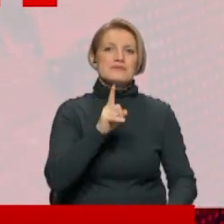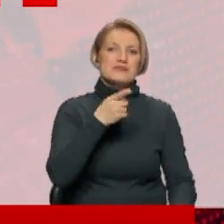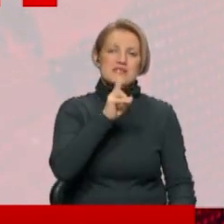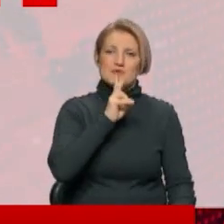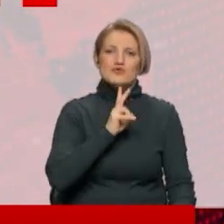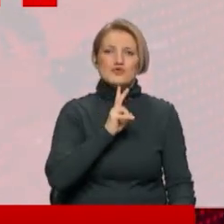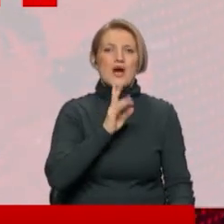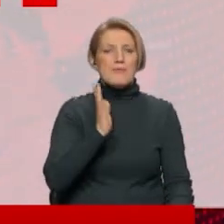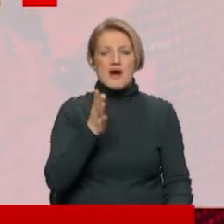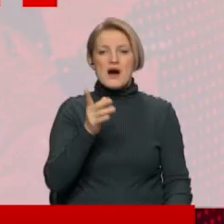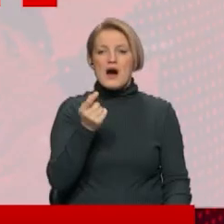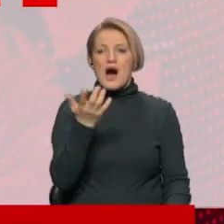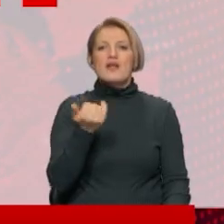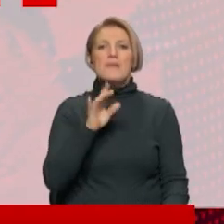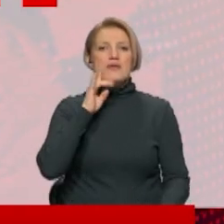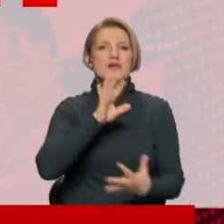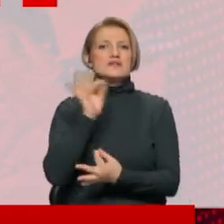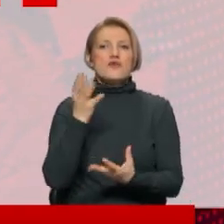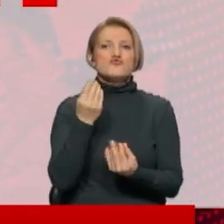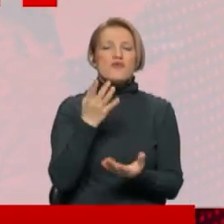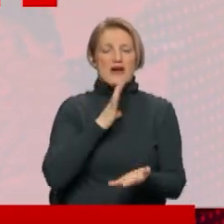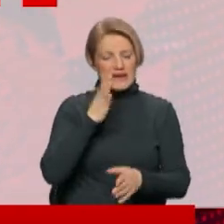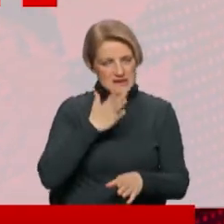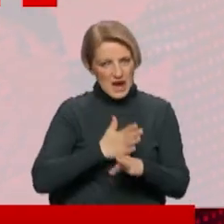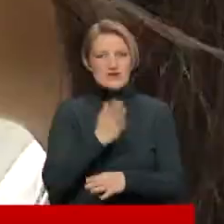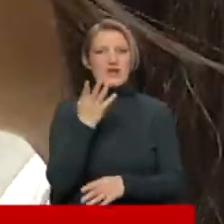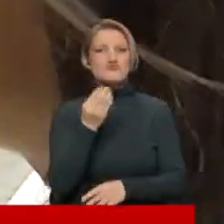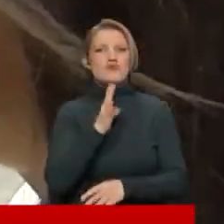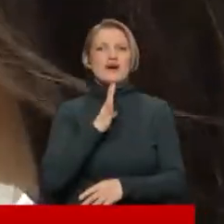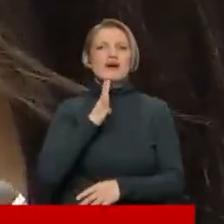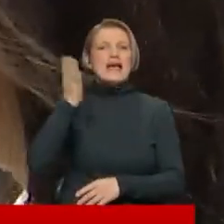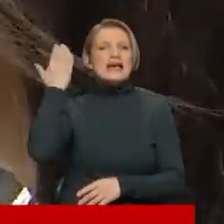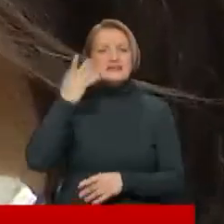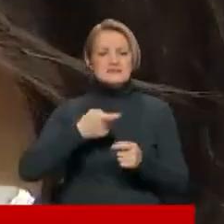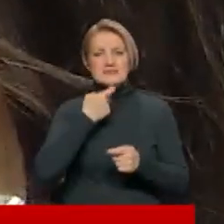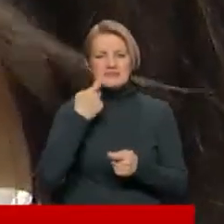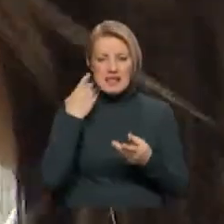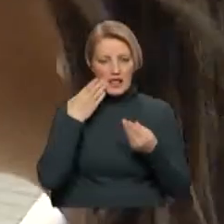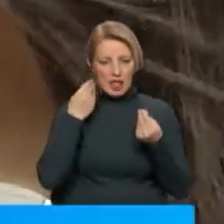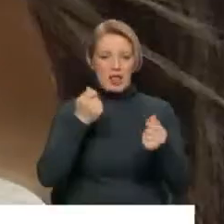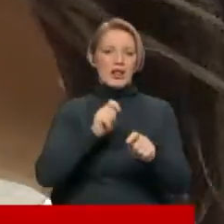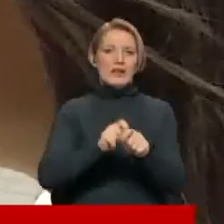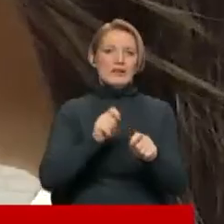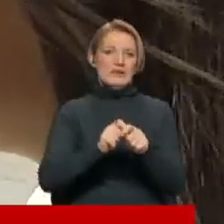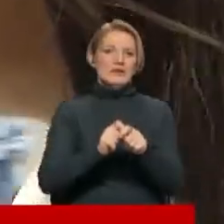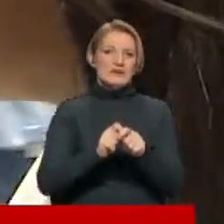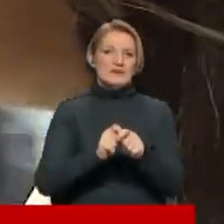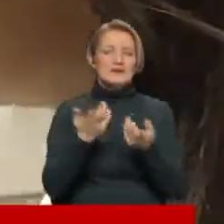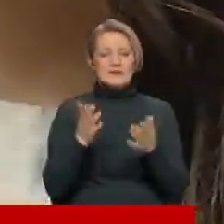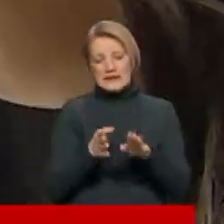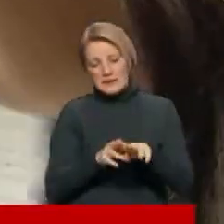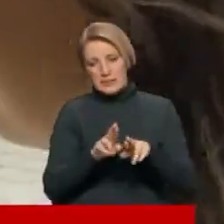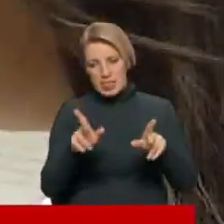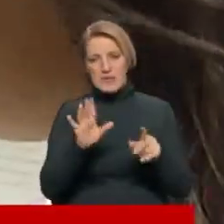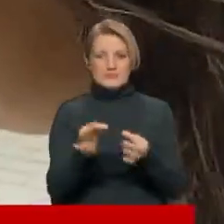liraya kadar çıkıyor. Ama fiyattan alamayan insan çok var. Gerçekten çok var yani. Eskidiği zaman tamir ettiririz. Hani nedir,